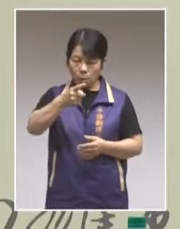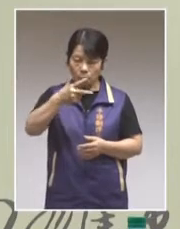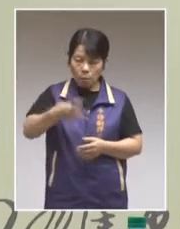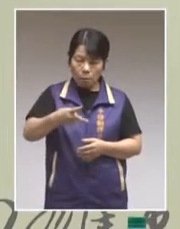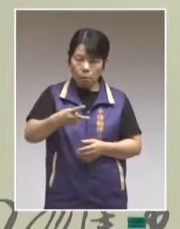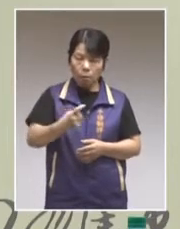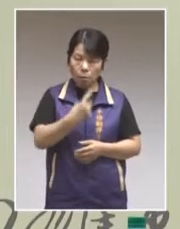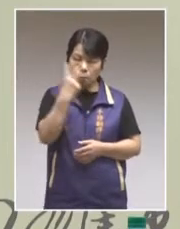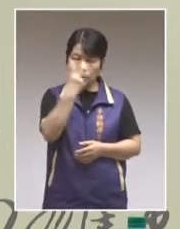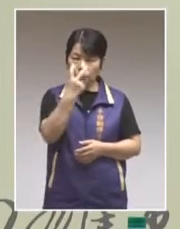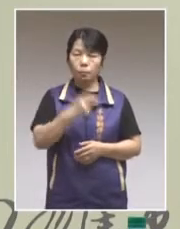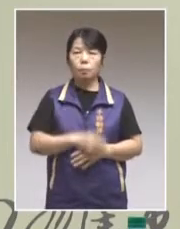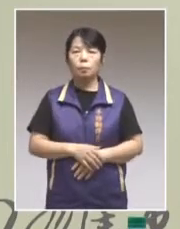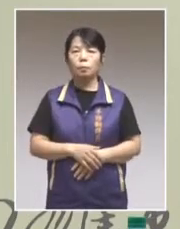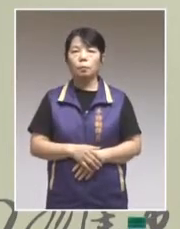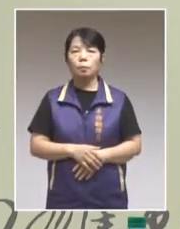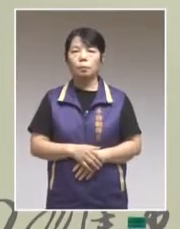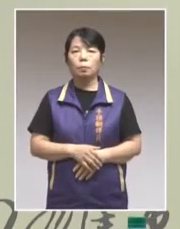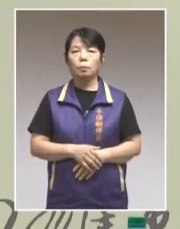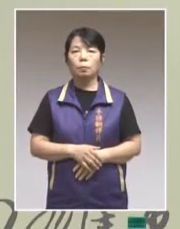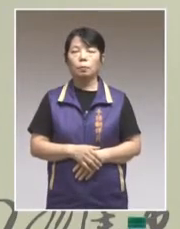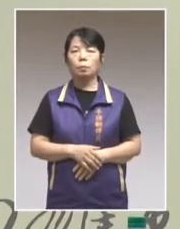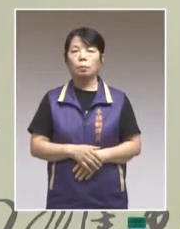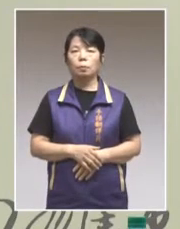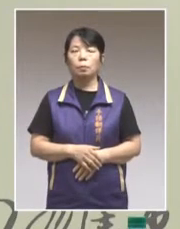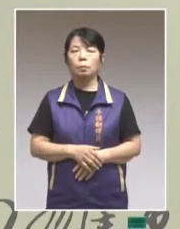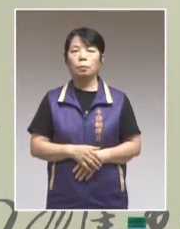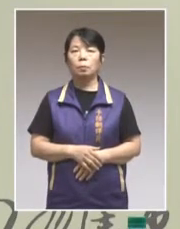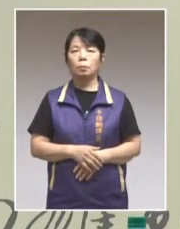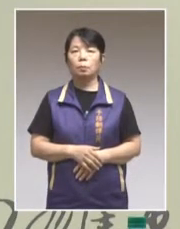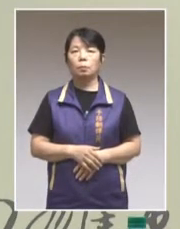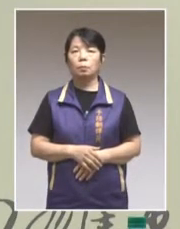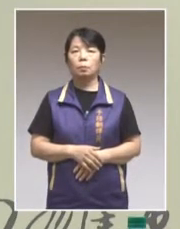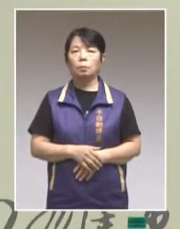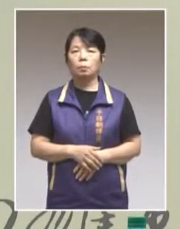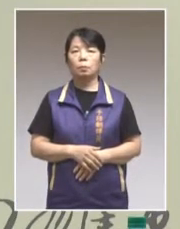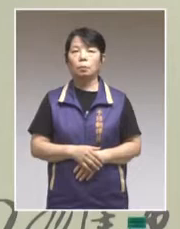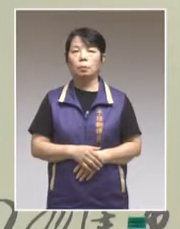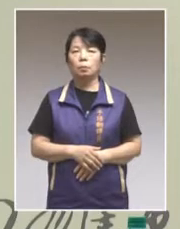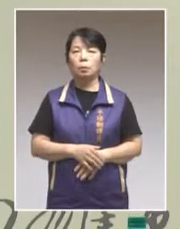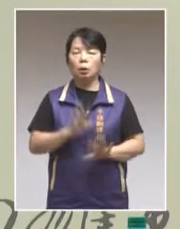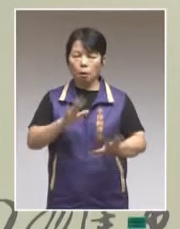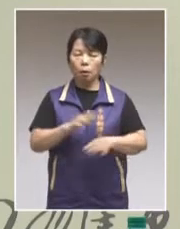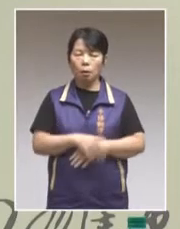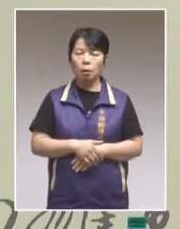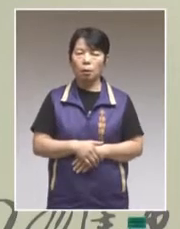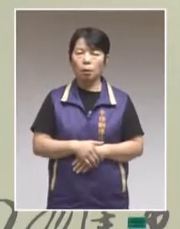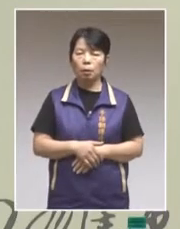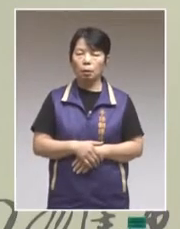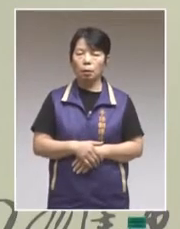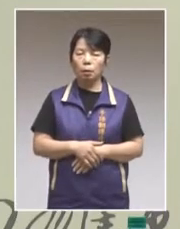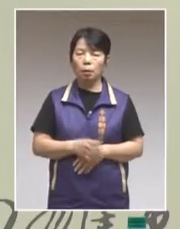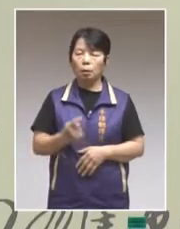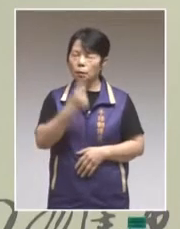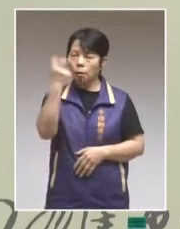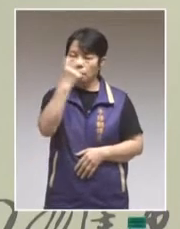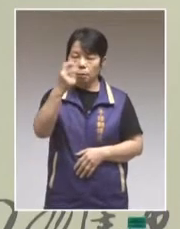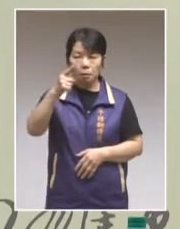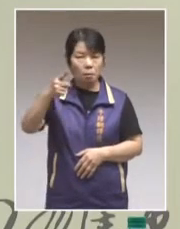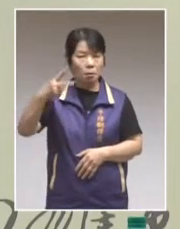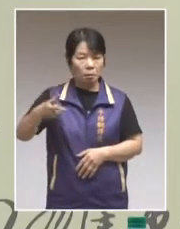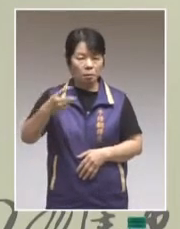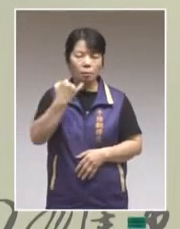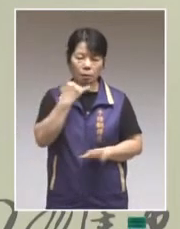快筛，其实我觉得几乎可以取代 PCR， 几乎可以取代